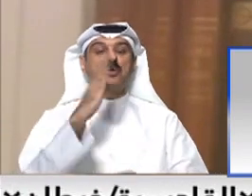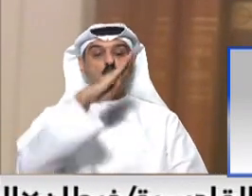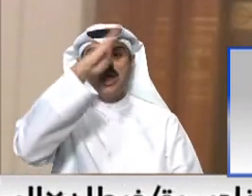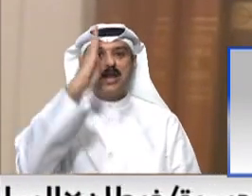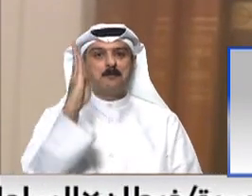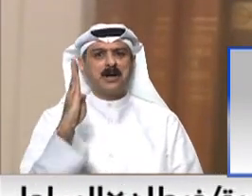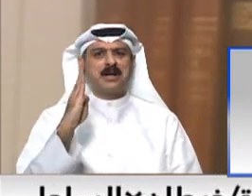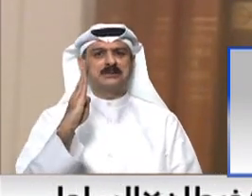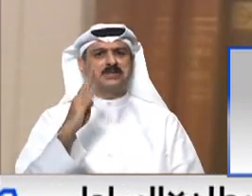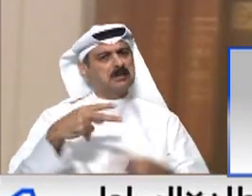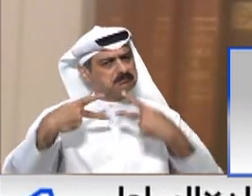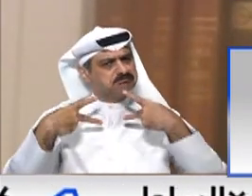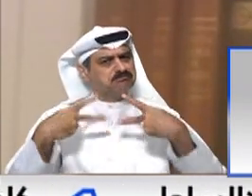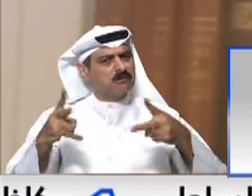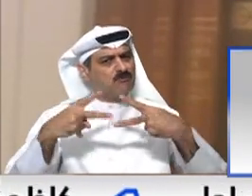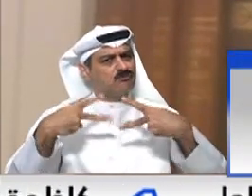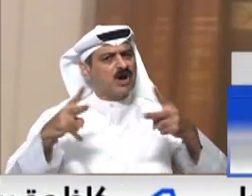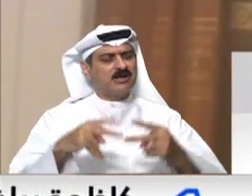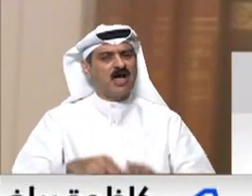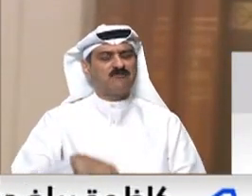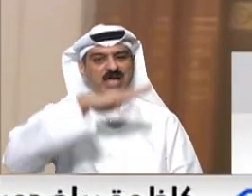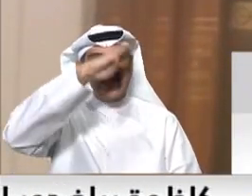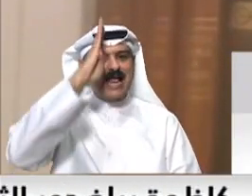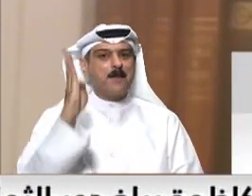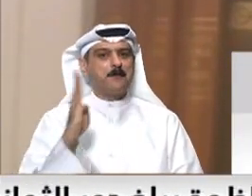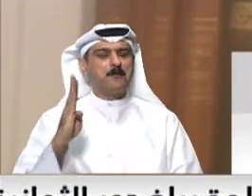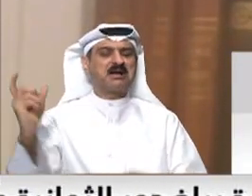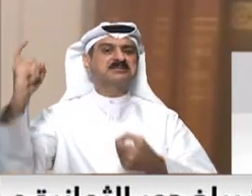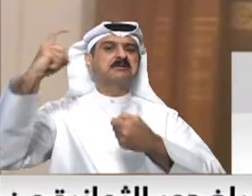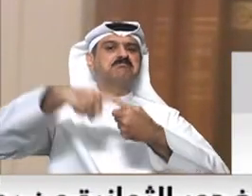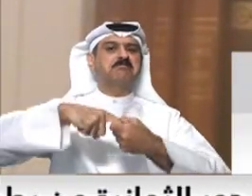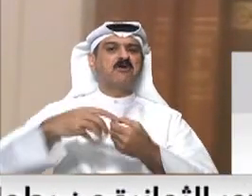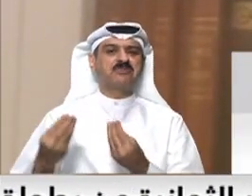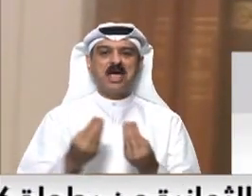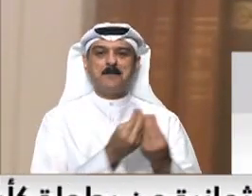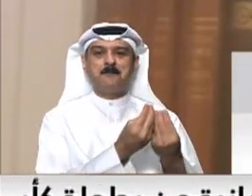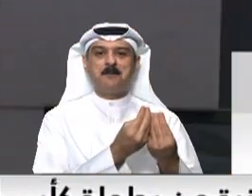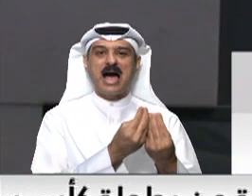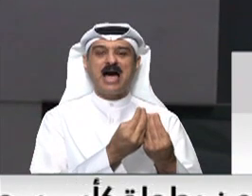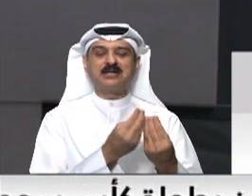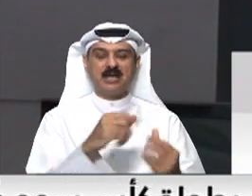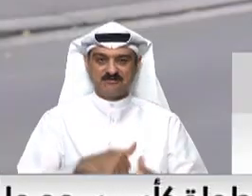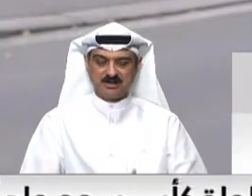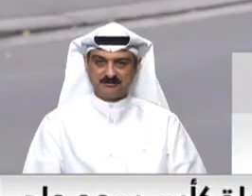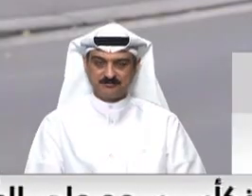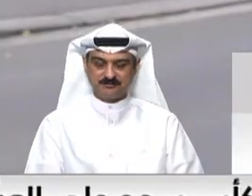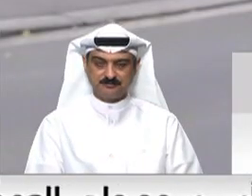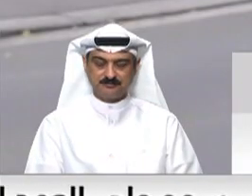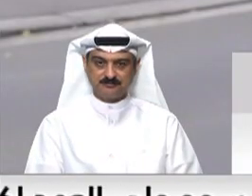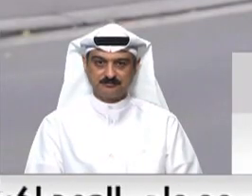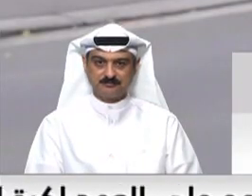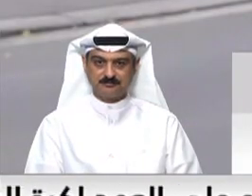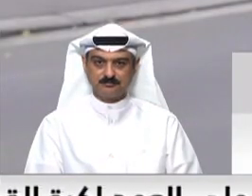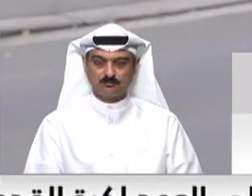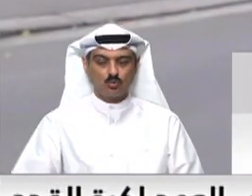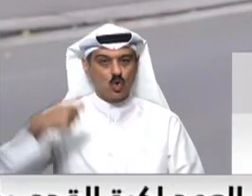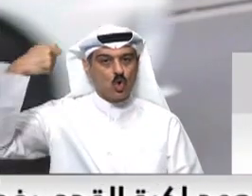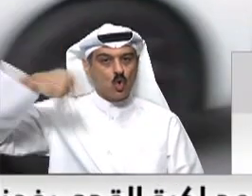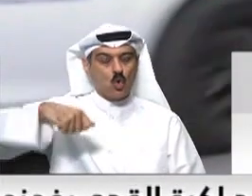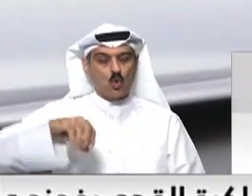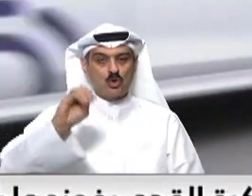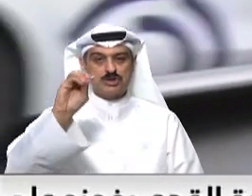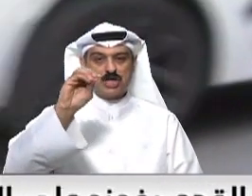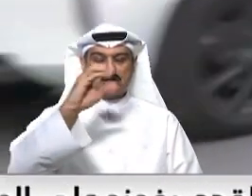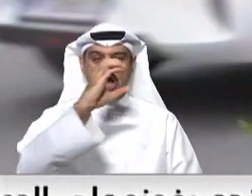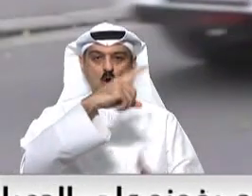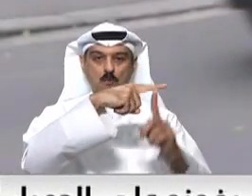ابتداء من 2024، وهو أمر هام جدا بالنسبة إليه. قرار وزراء تحالف أوبك بلس